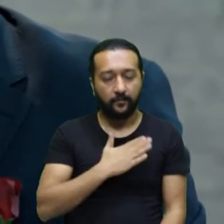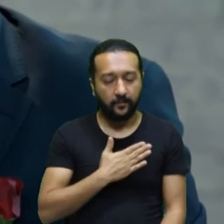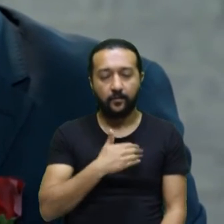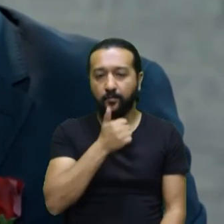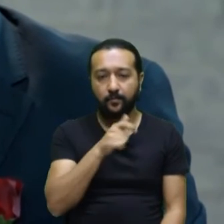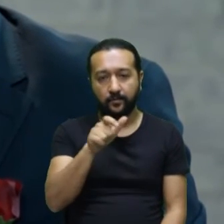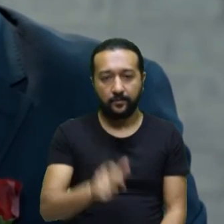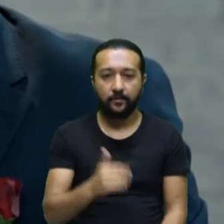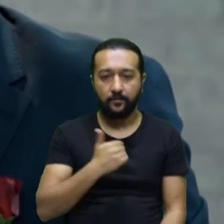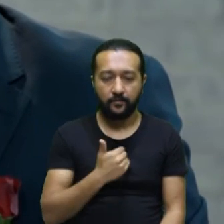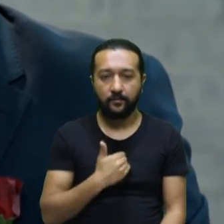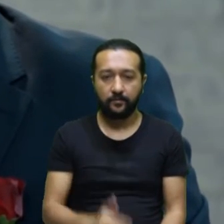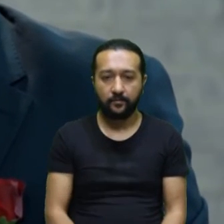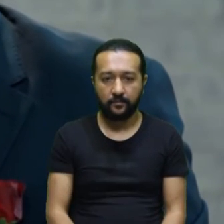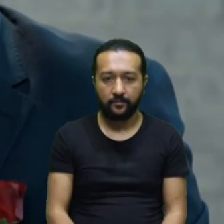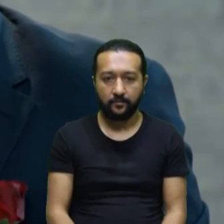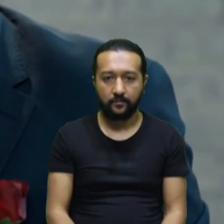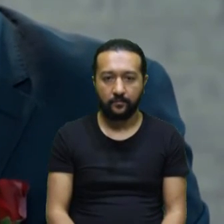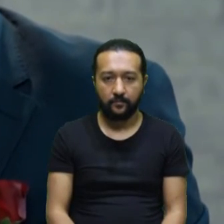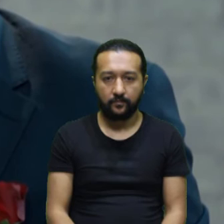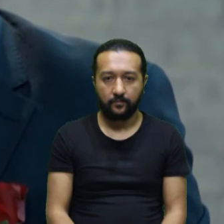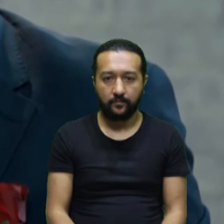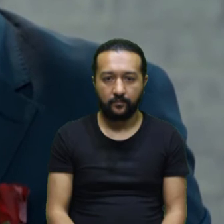ol Süha baba. Ben